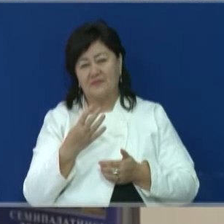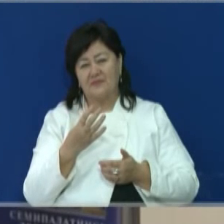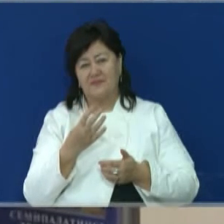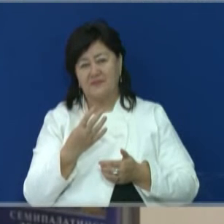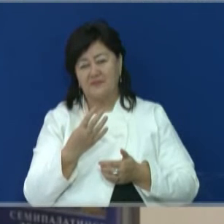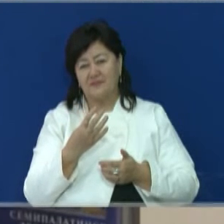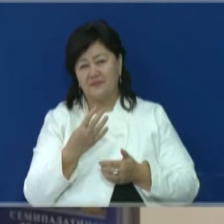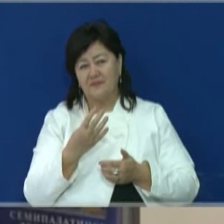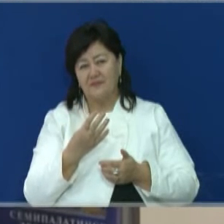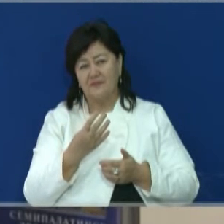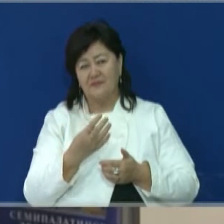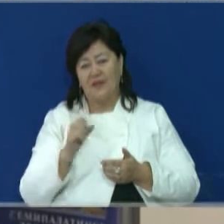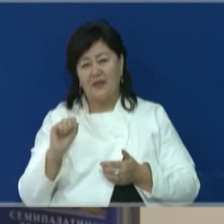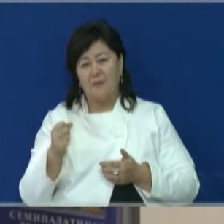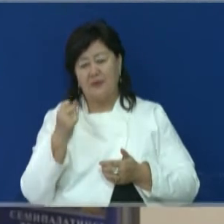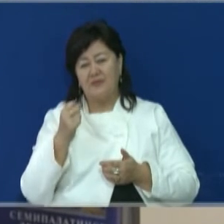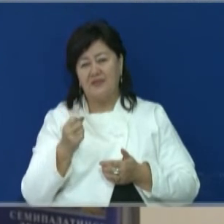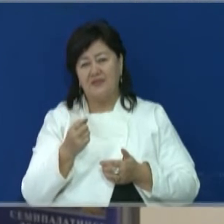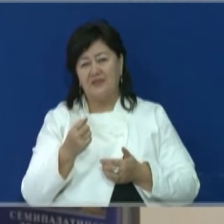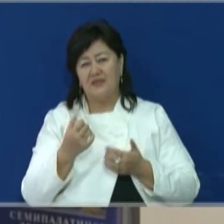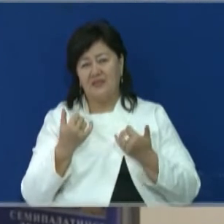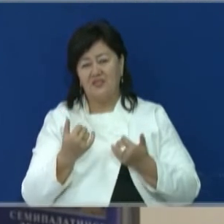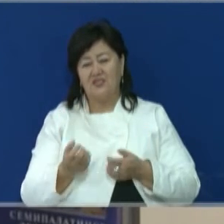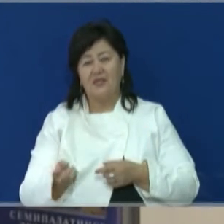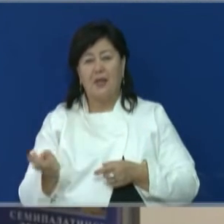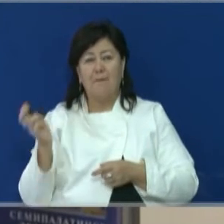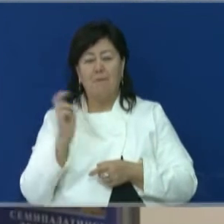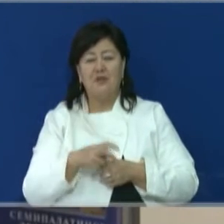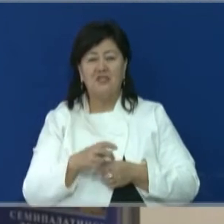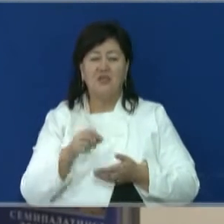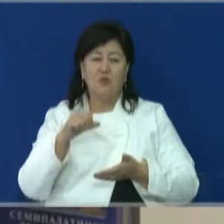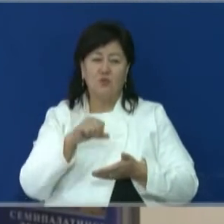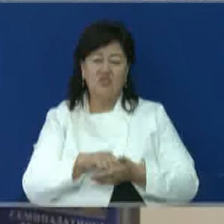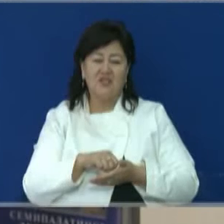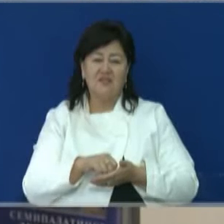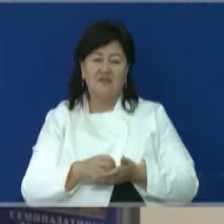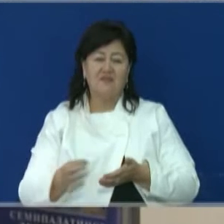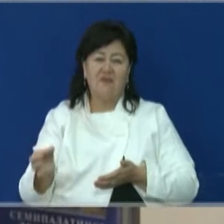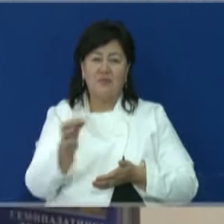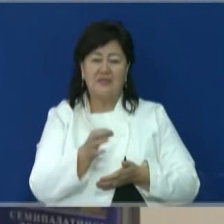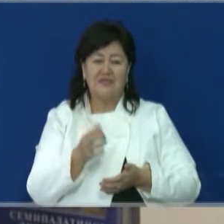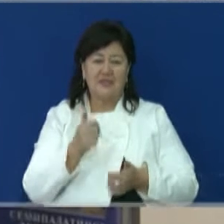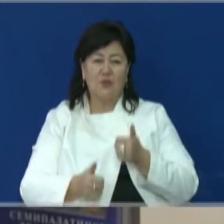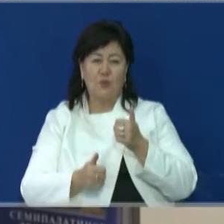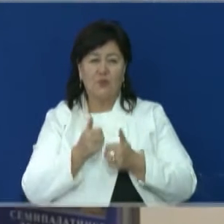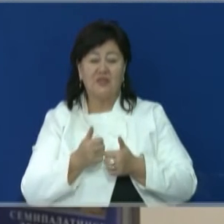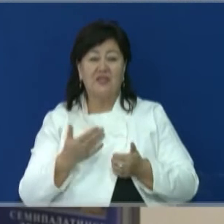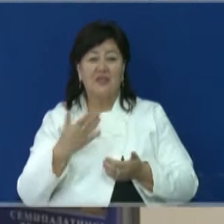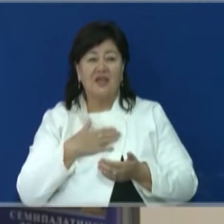бұл оқушылардың жеңіп бүгінгі таңда облыстық кезеңге келіп отыр. Ендігі бүгінгі біздің мақсатымыз